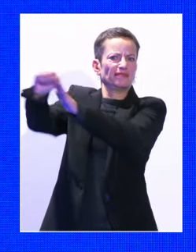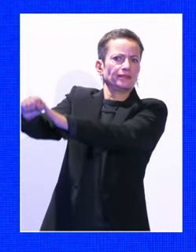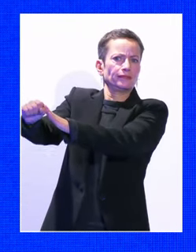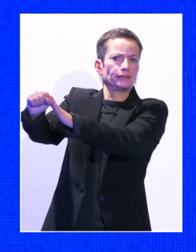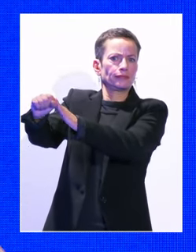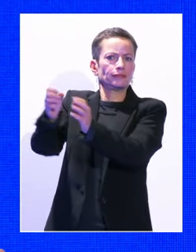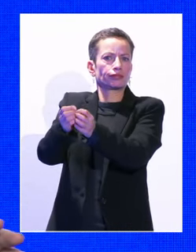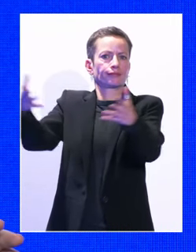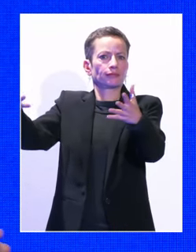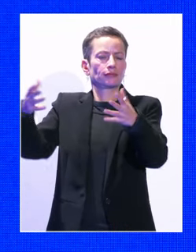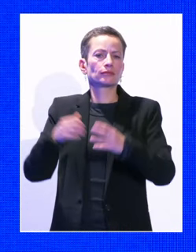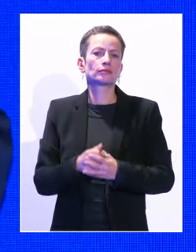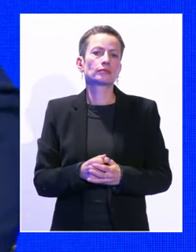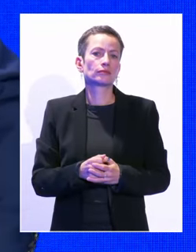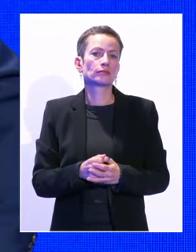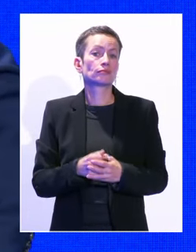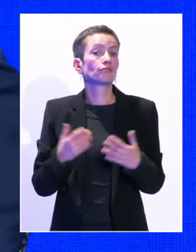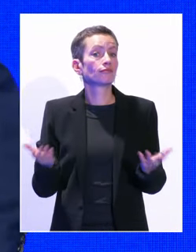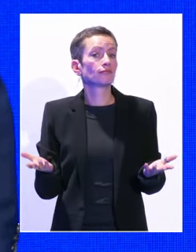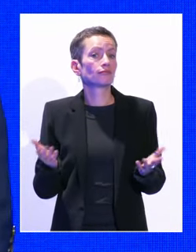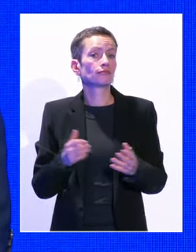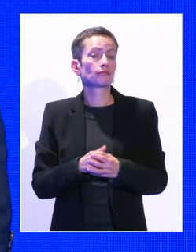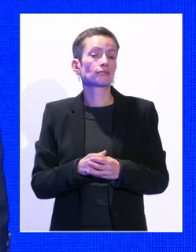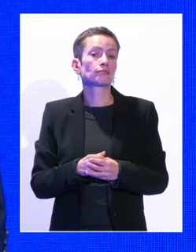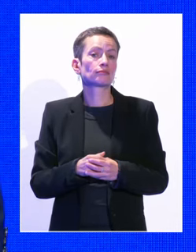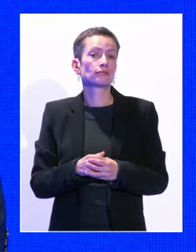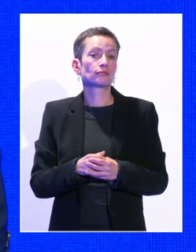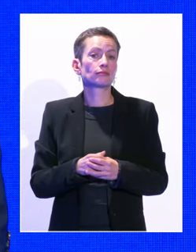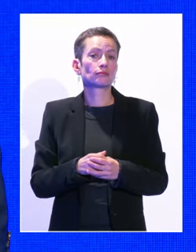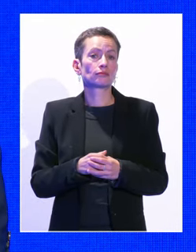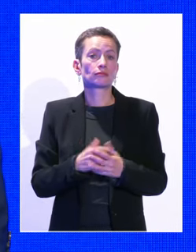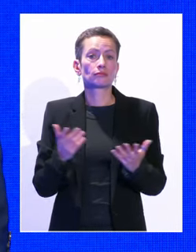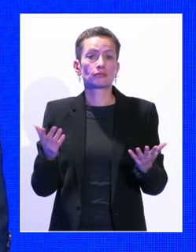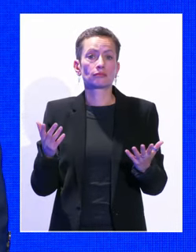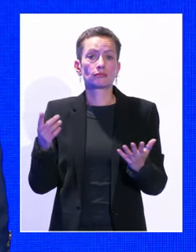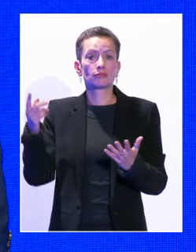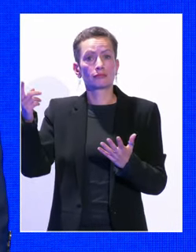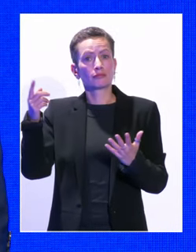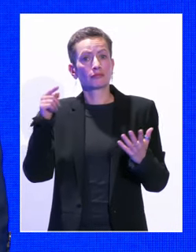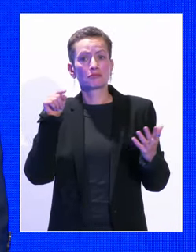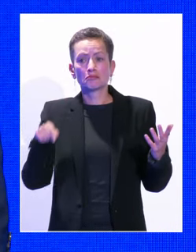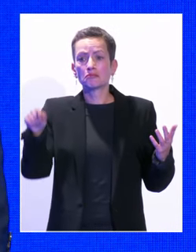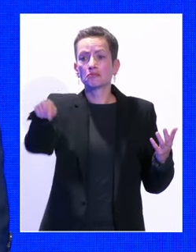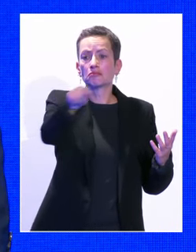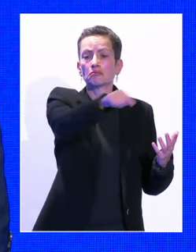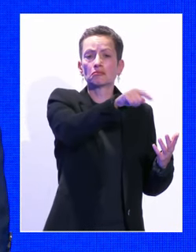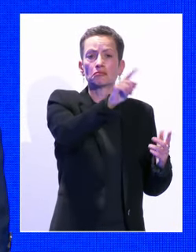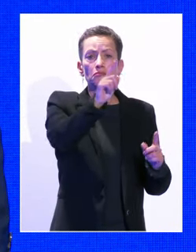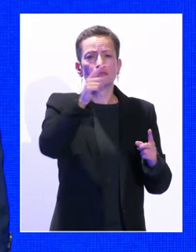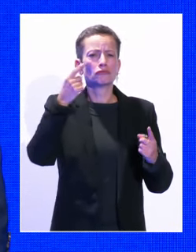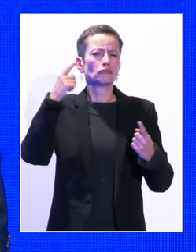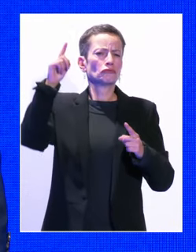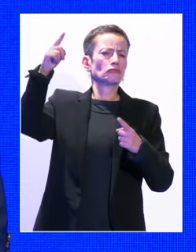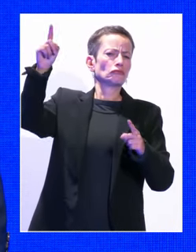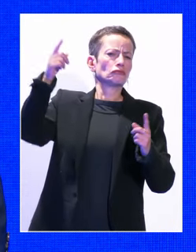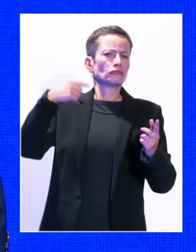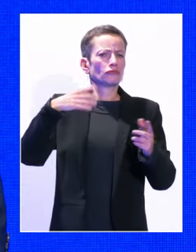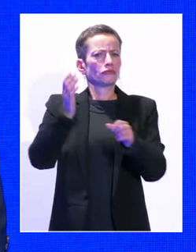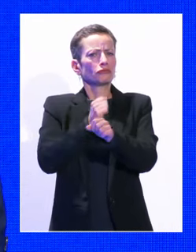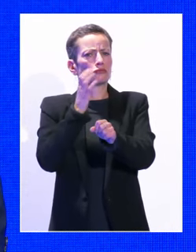droite. Et donc, toute revendication de victoire des uns ou des autres est évidemment